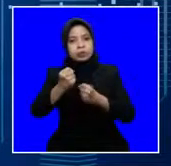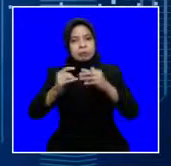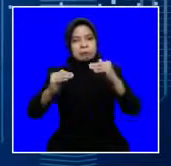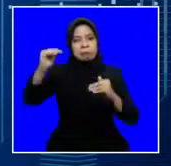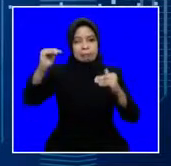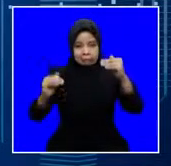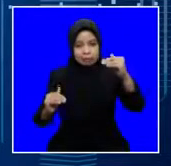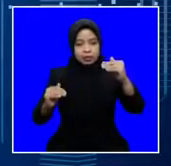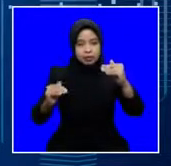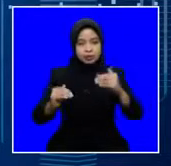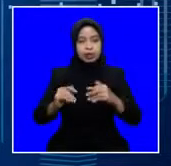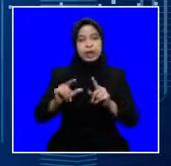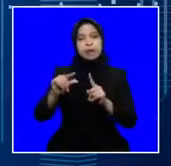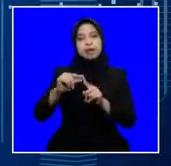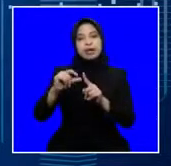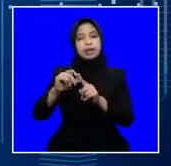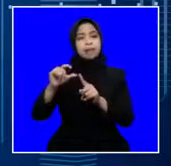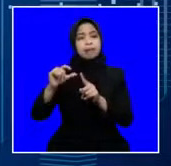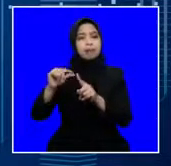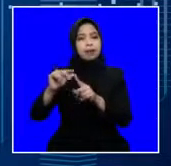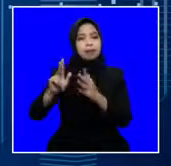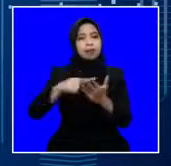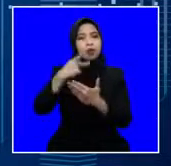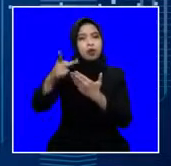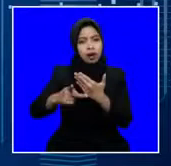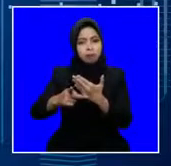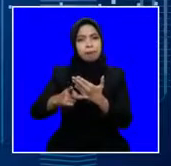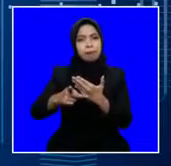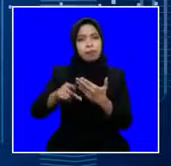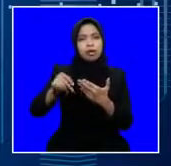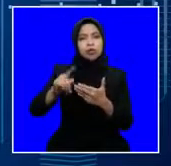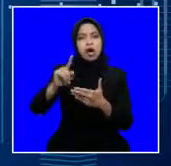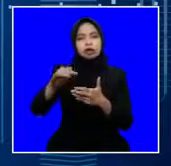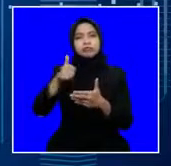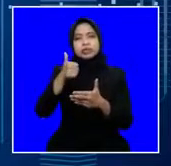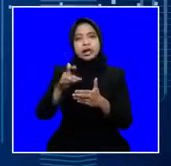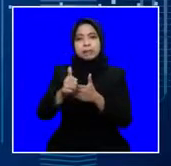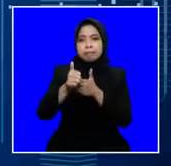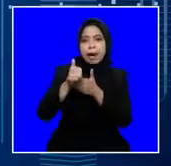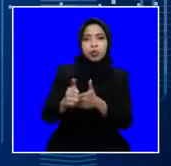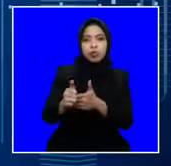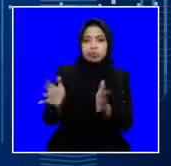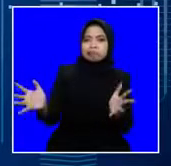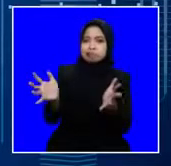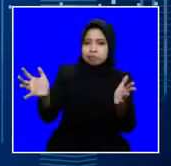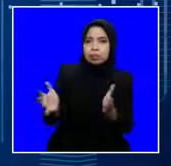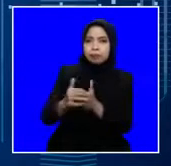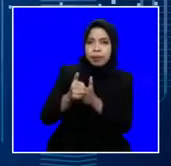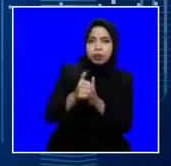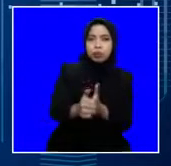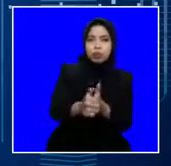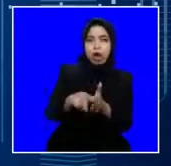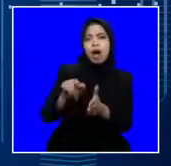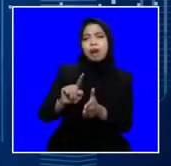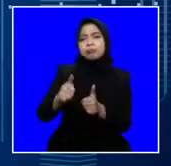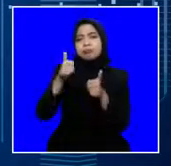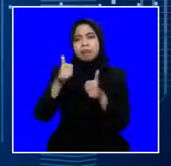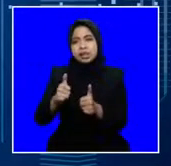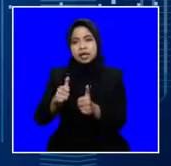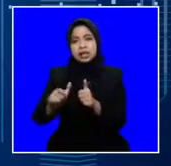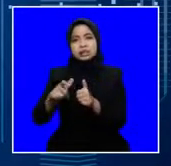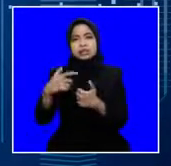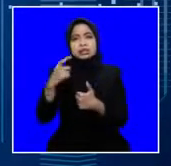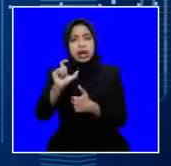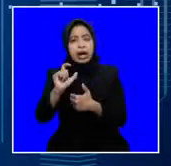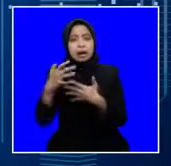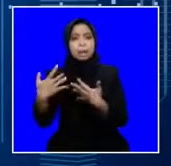kalau program-program seperti LPDP itu harus kita arahkan, ya, harus kita arahkan terhadap memberikan